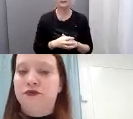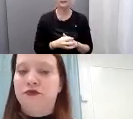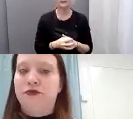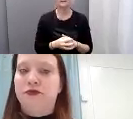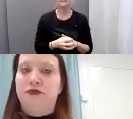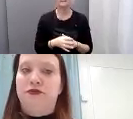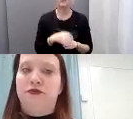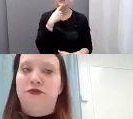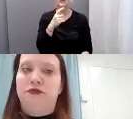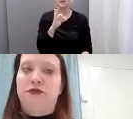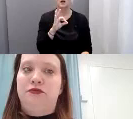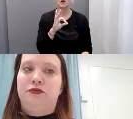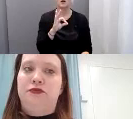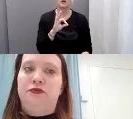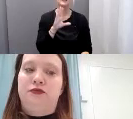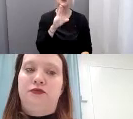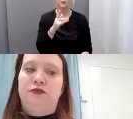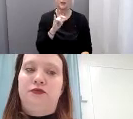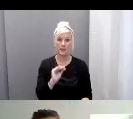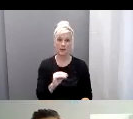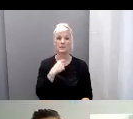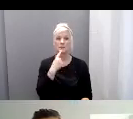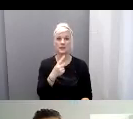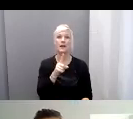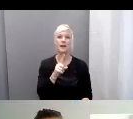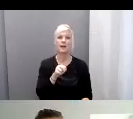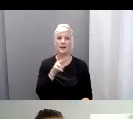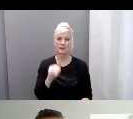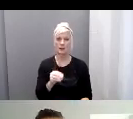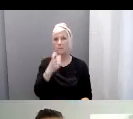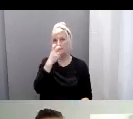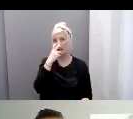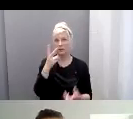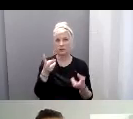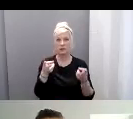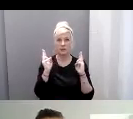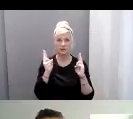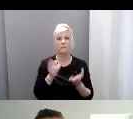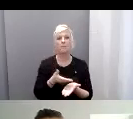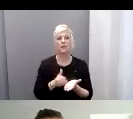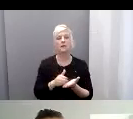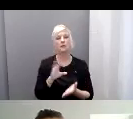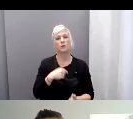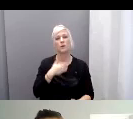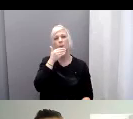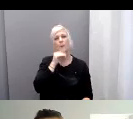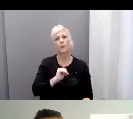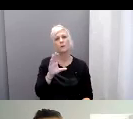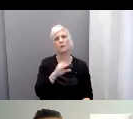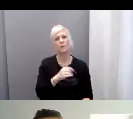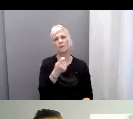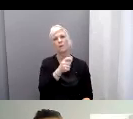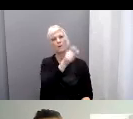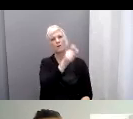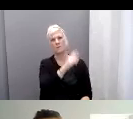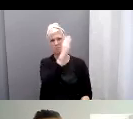I ett första exempel så är det Lena som är blind som berättar att när hon var yngre så blev hon lurad av en